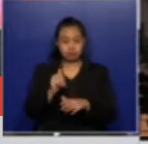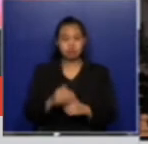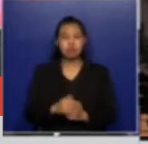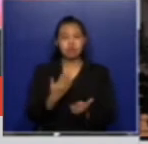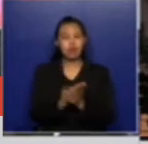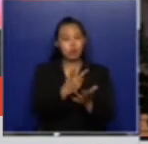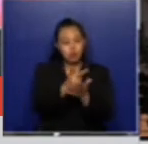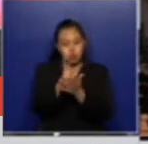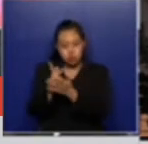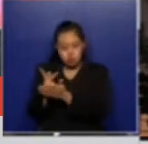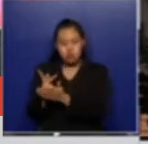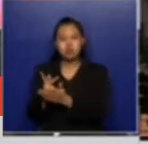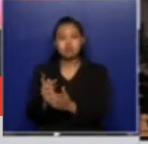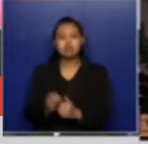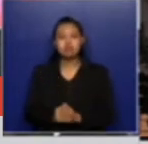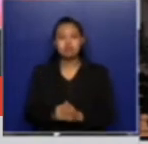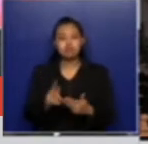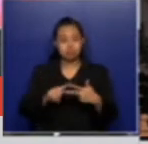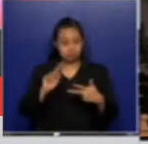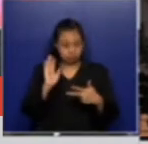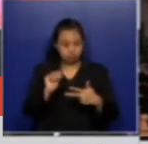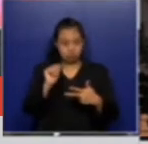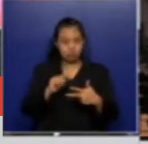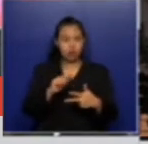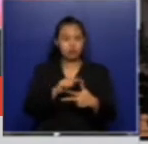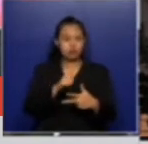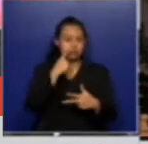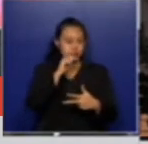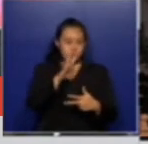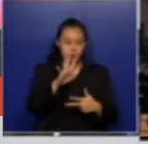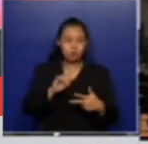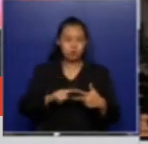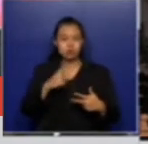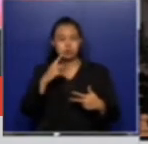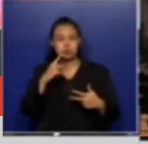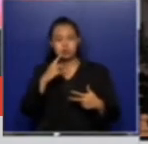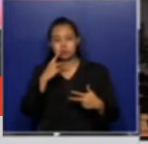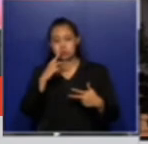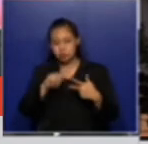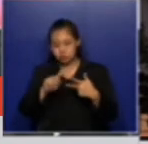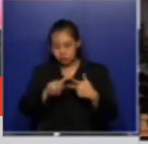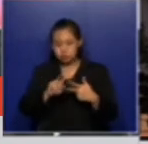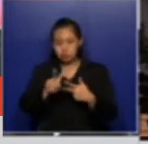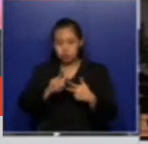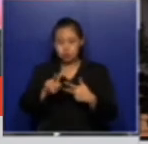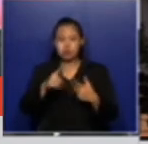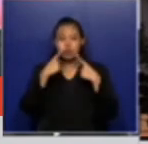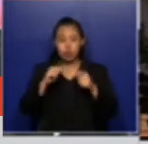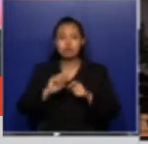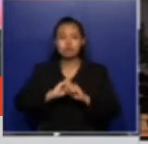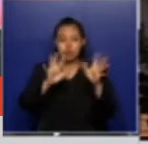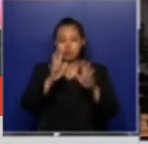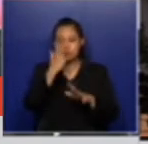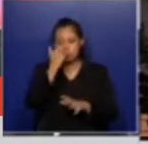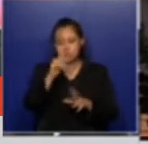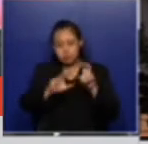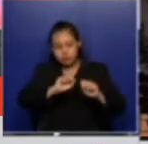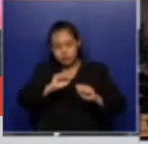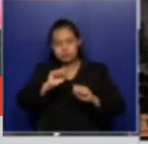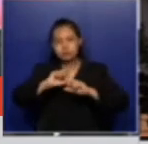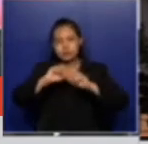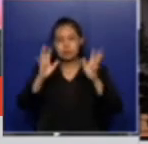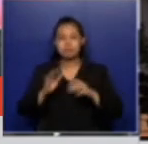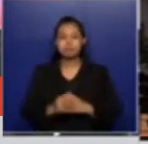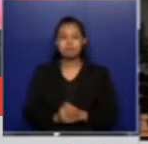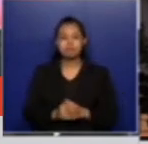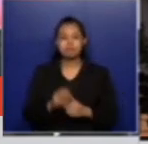กู้เงินแต่ข้อที่1ผมไม่ตอบแต่ข้อที่2นี่ผมตอบได้ชัดเจนเพราะมันเป็นที่ประจักษ์เลยครับ